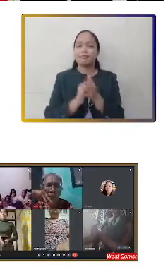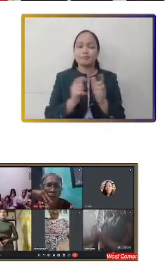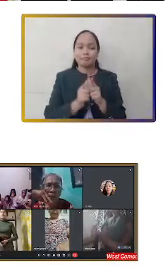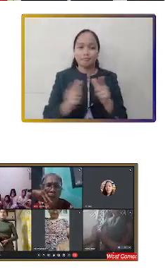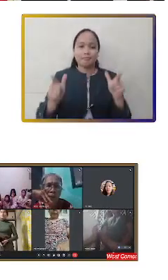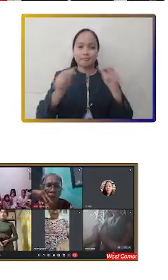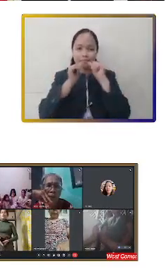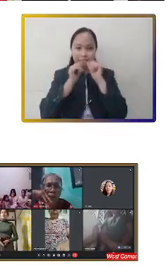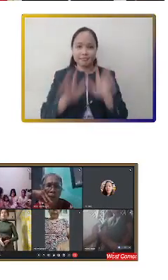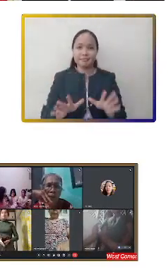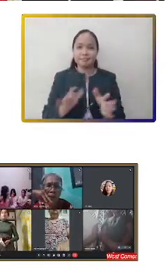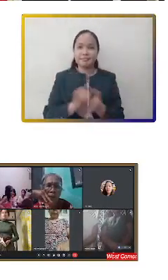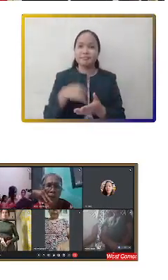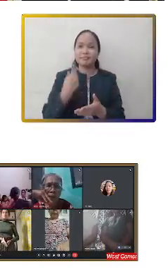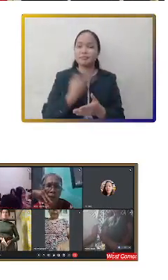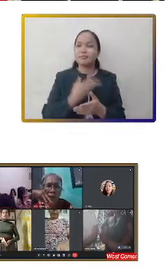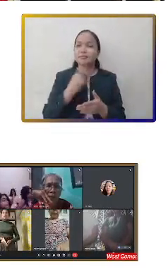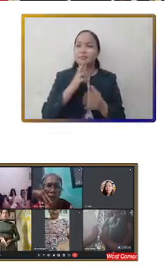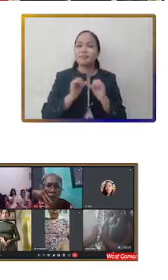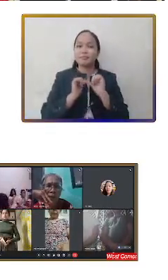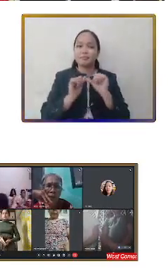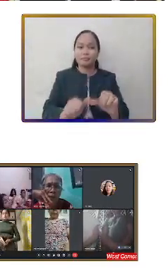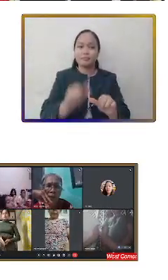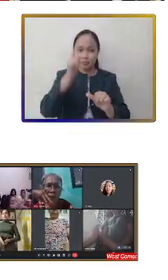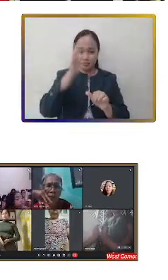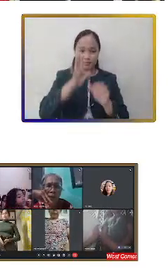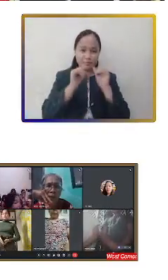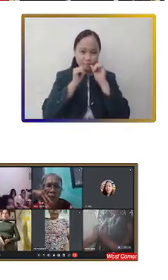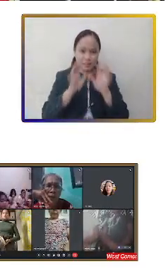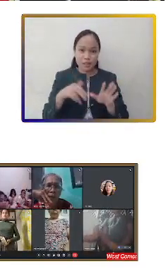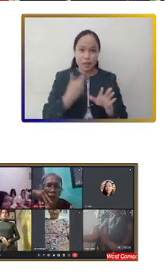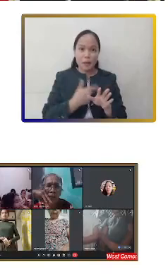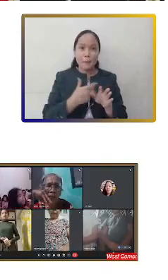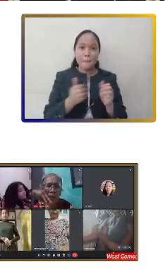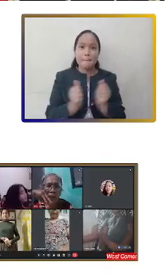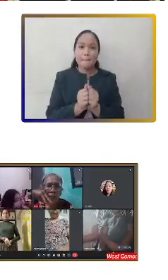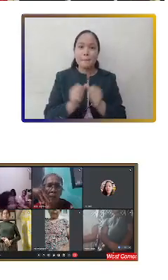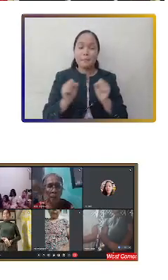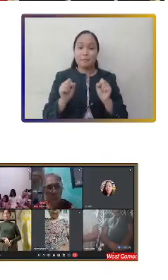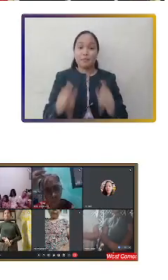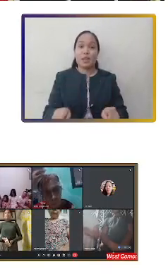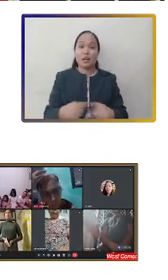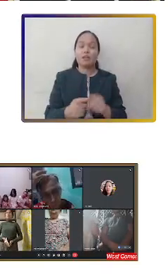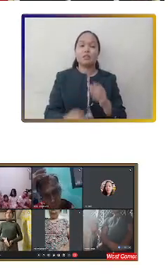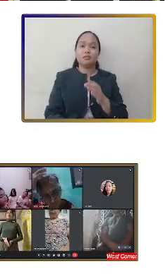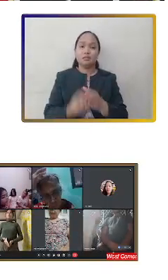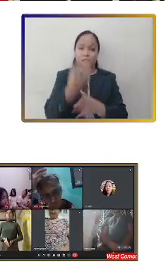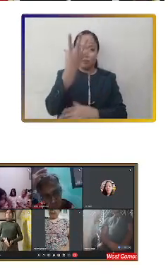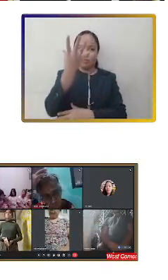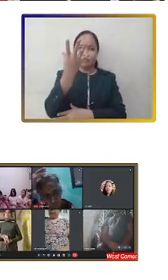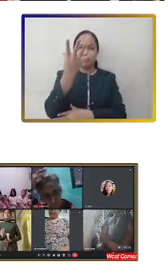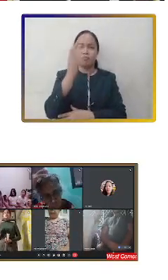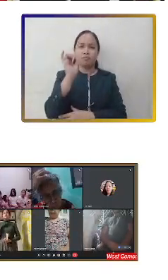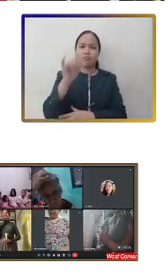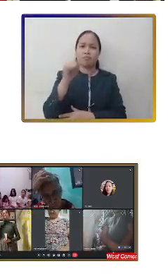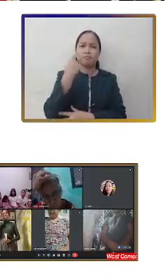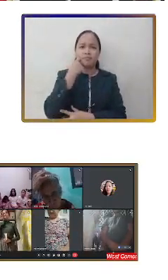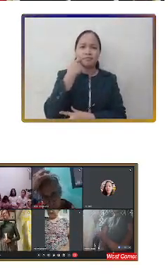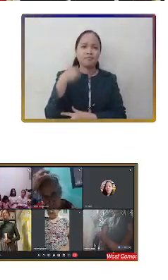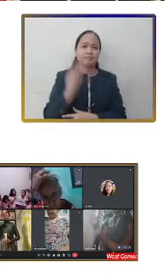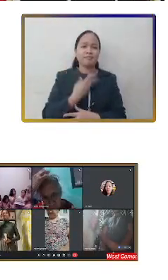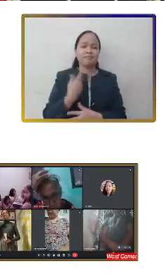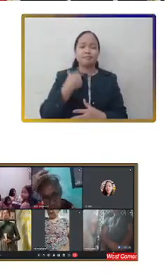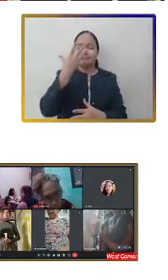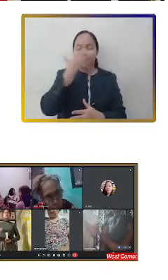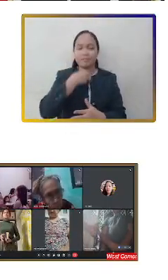kapatid ay patuloy tayong binibiyayaan ng Panginoon ng pagkakataon na lumago. And kanina, napakaganda ng mensahe na tinanggap po natin